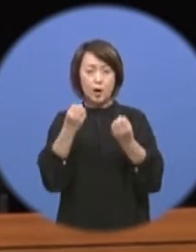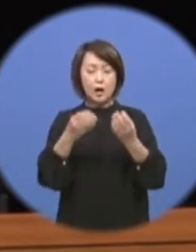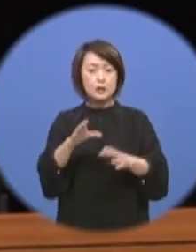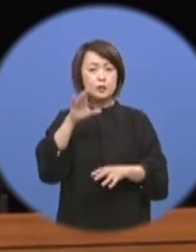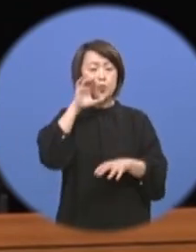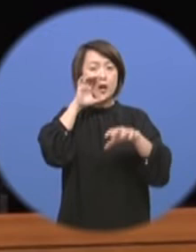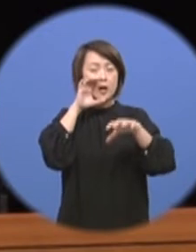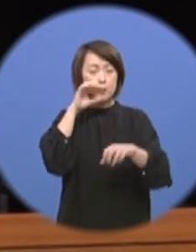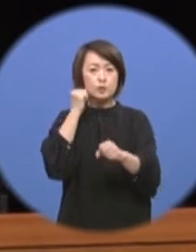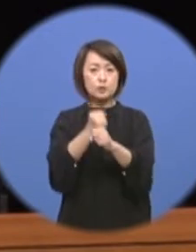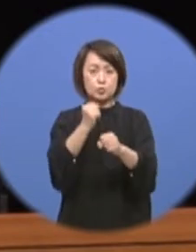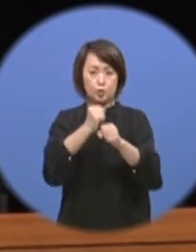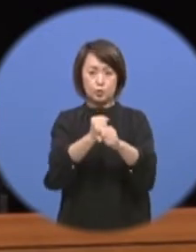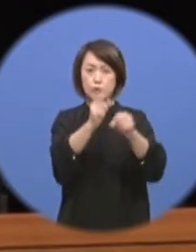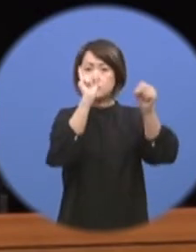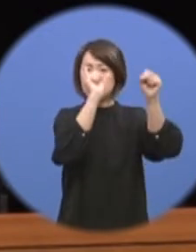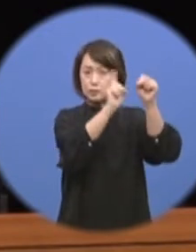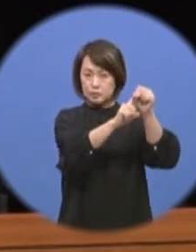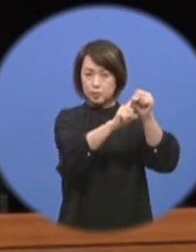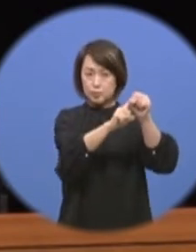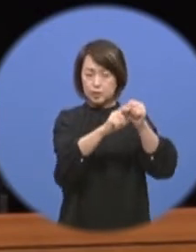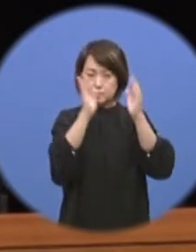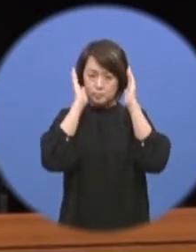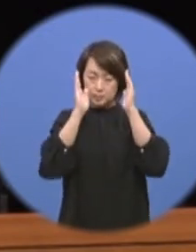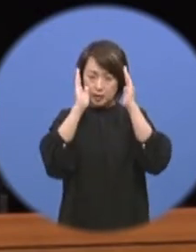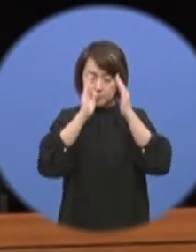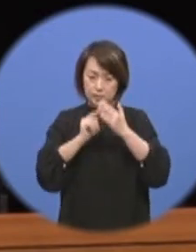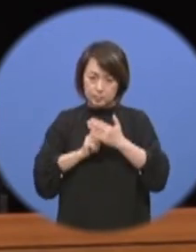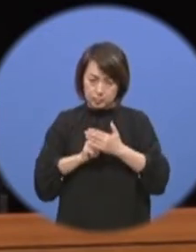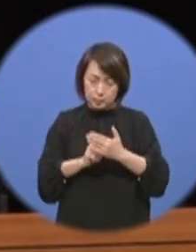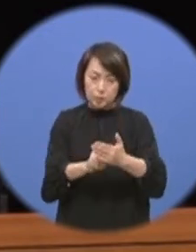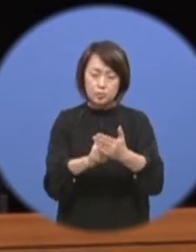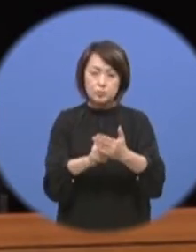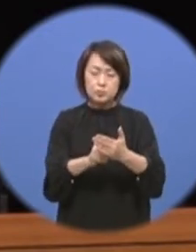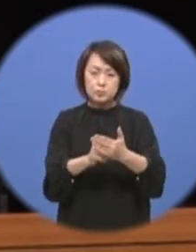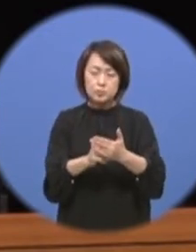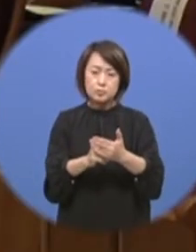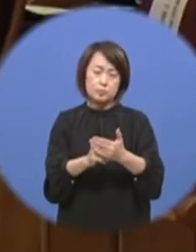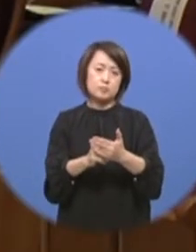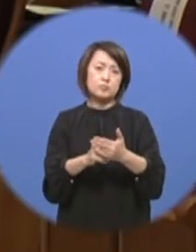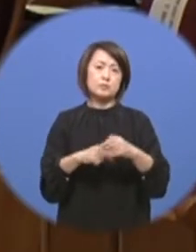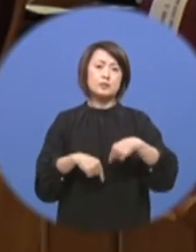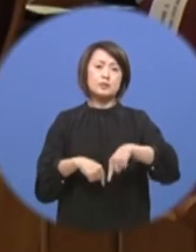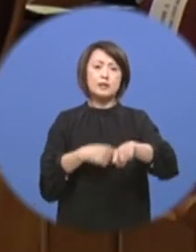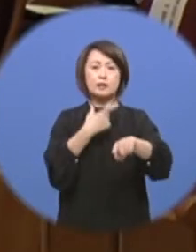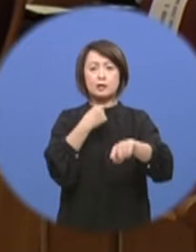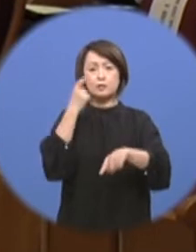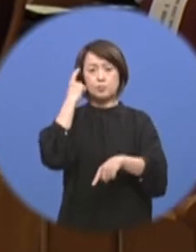創造に向けて慢心して参りたいと考えております